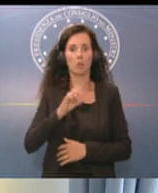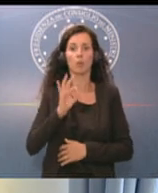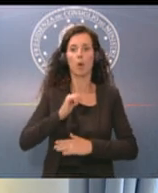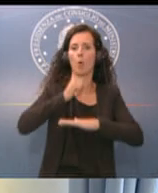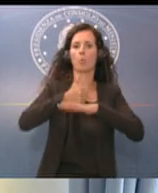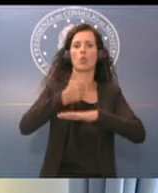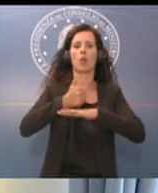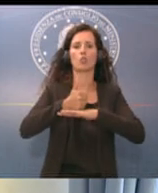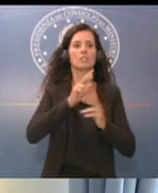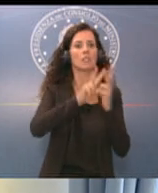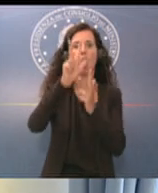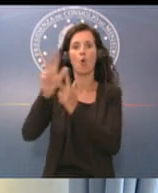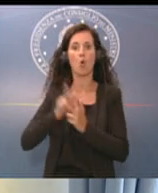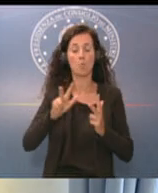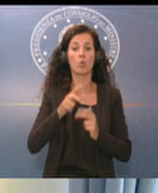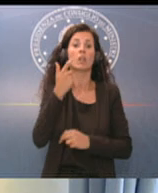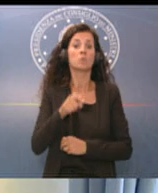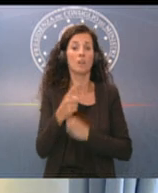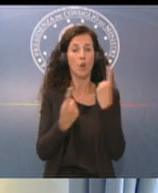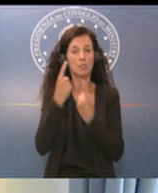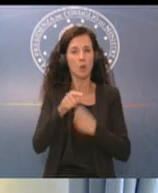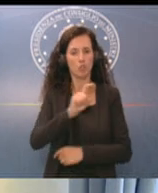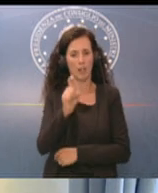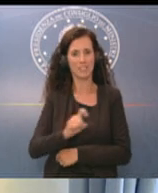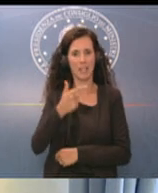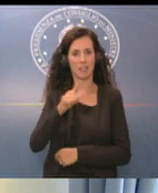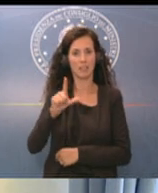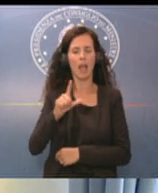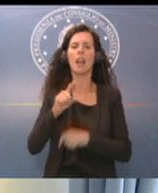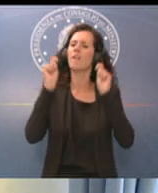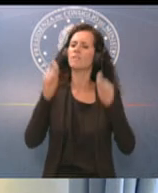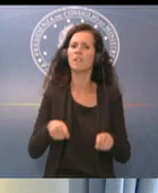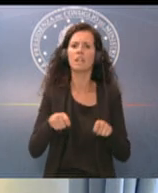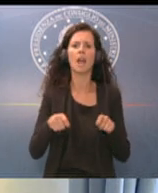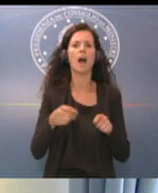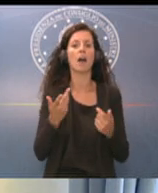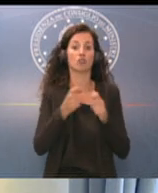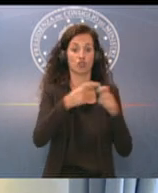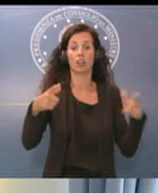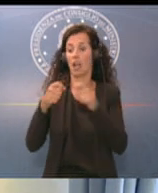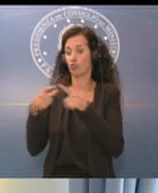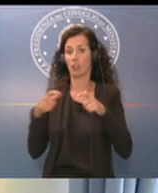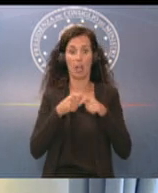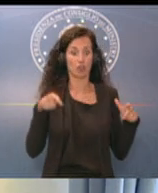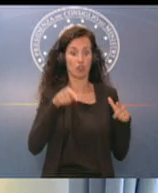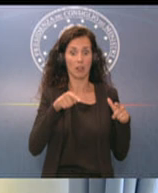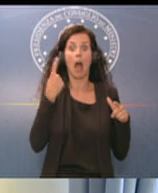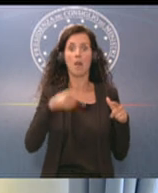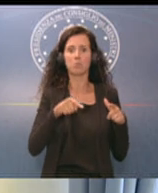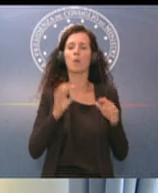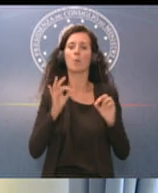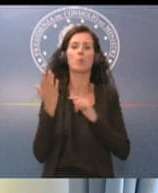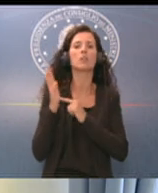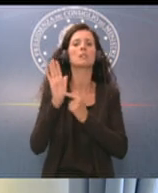delle ZTL è cosa, come dire, che parte dalle città, ma credo che sia una bella pagina e quella che